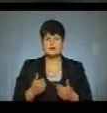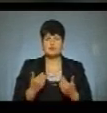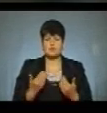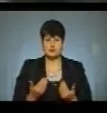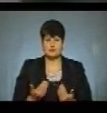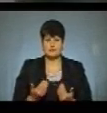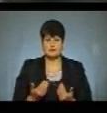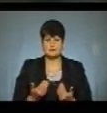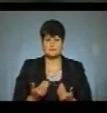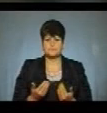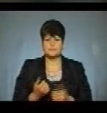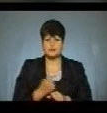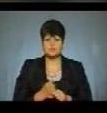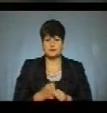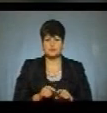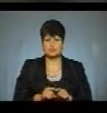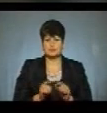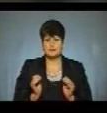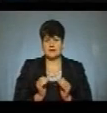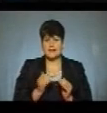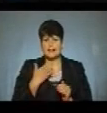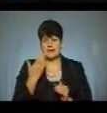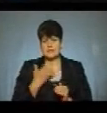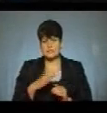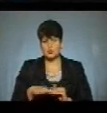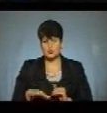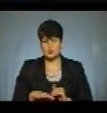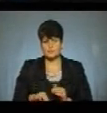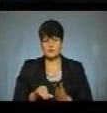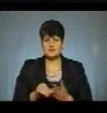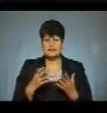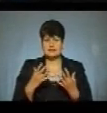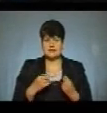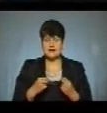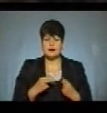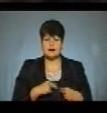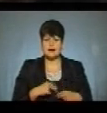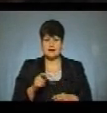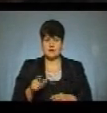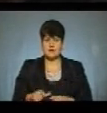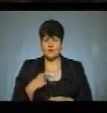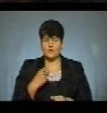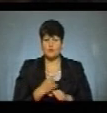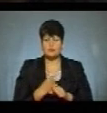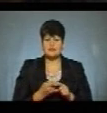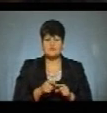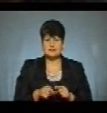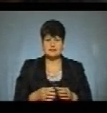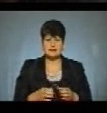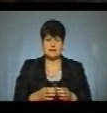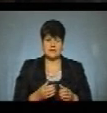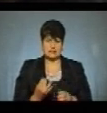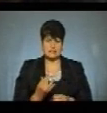запропонували зробити таку невелику лекційну зону. Учасниця Дня кар'єри Христина Фірман каже, робота у цій ініціативі